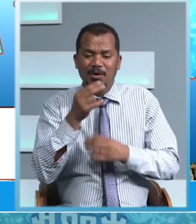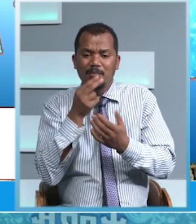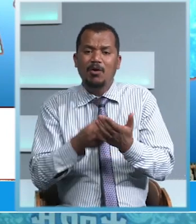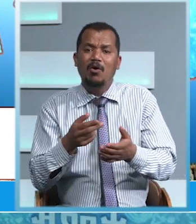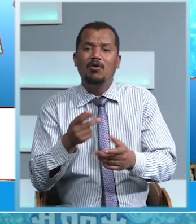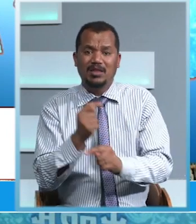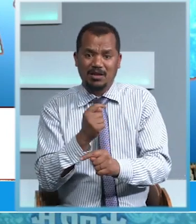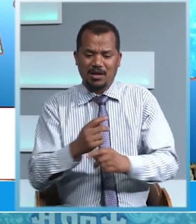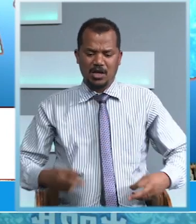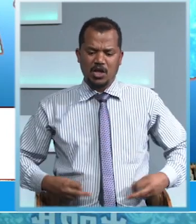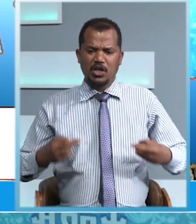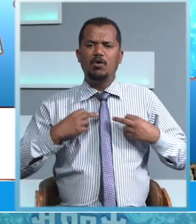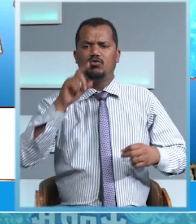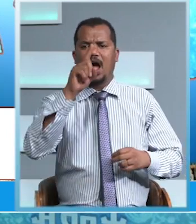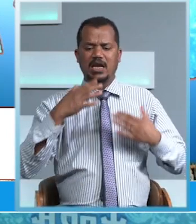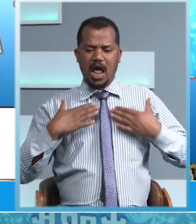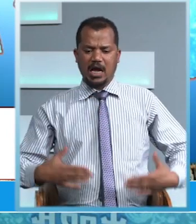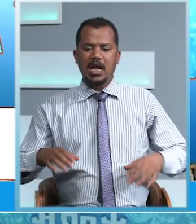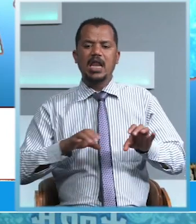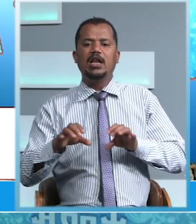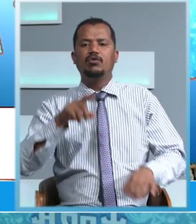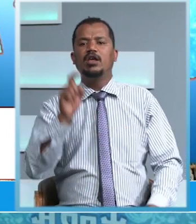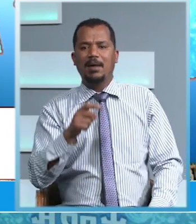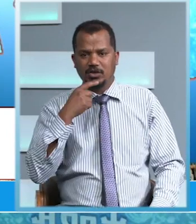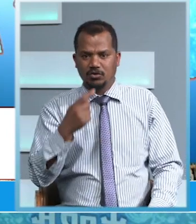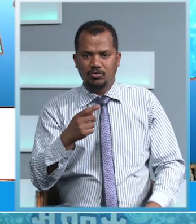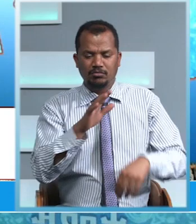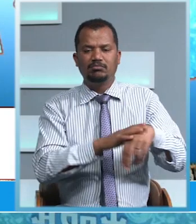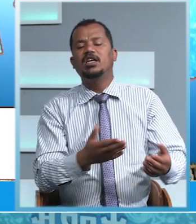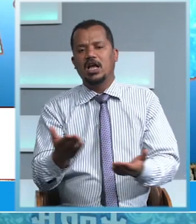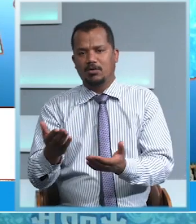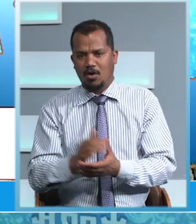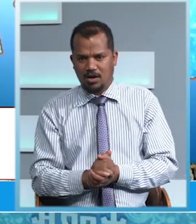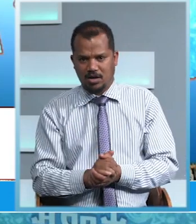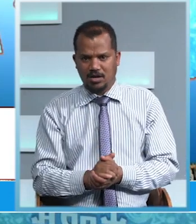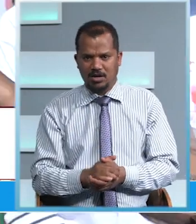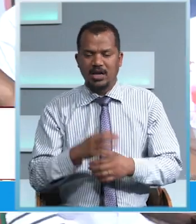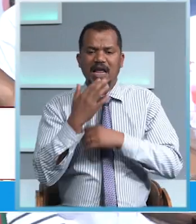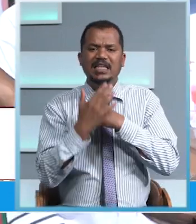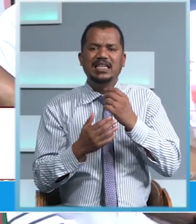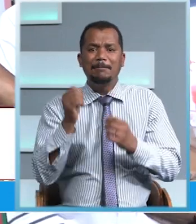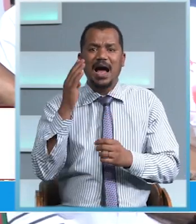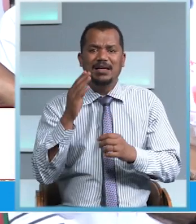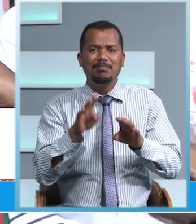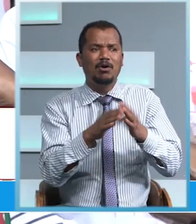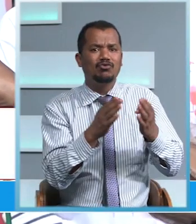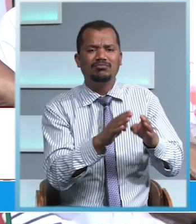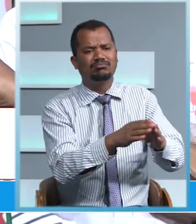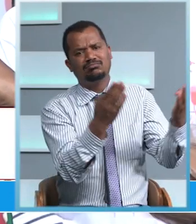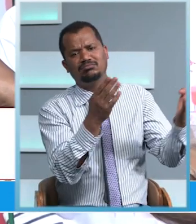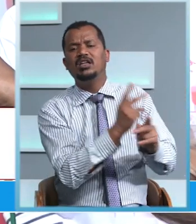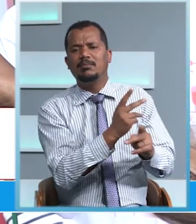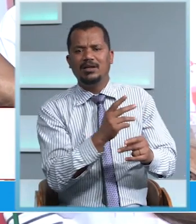እንዲህ አይነቱን በጎ ተግባር የህይወቱ አንድ አካል ሊያደርገው ይገባል ሲሉ ጥሪ አቅርበዋል ደም ባንክ በየጊዜው በሩን